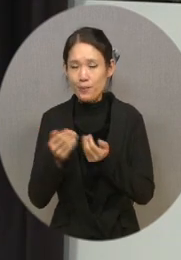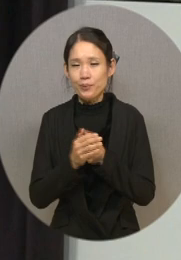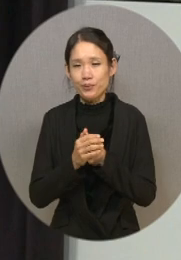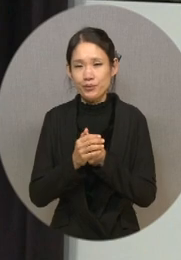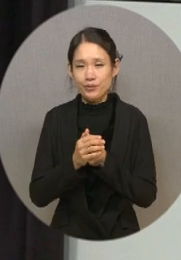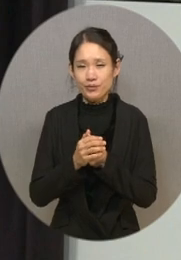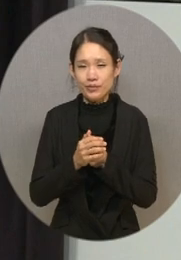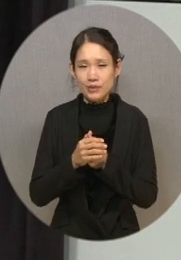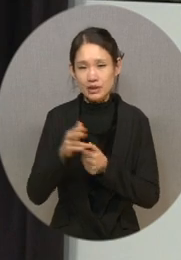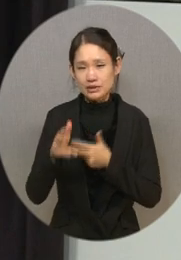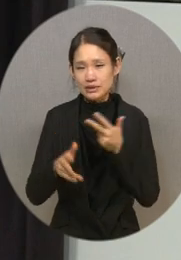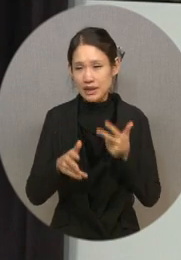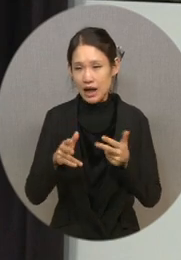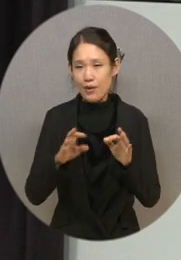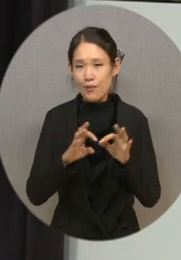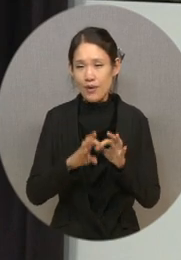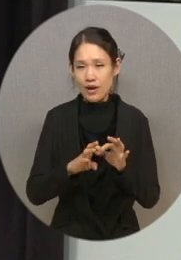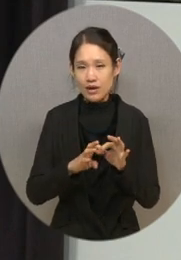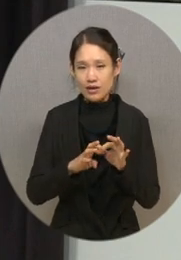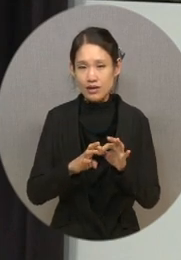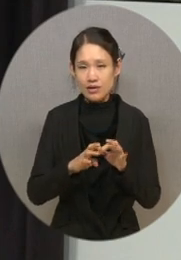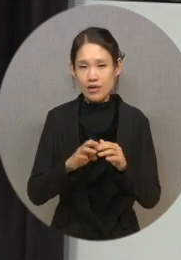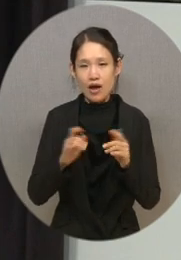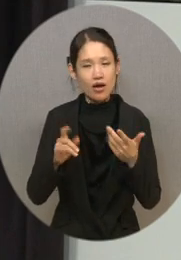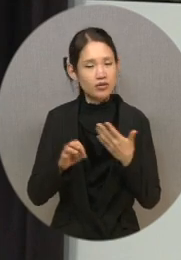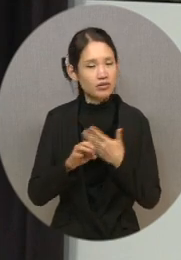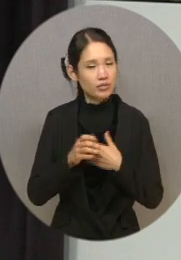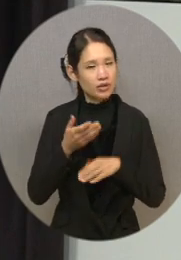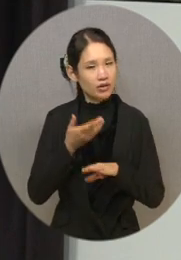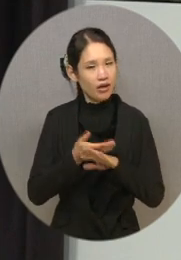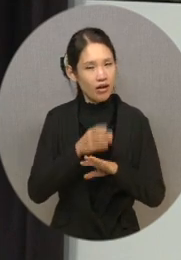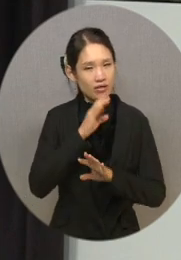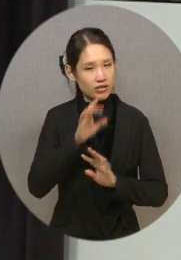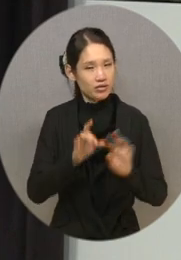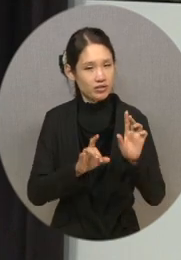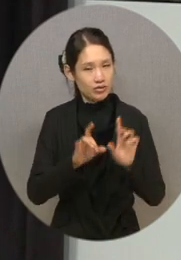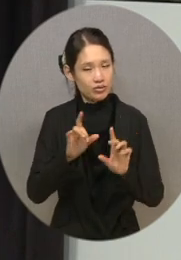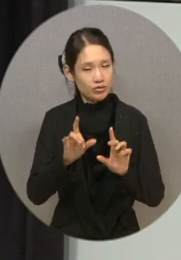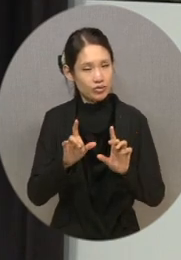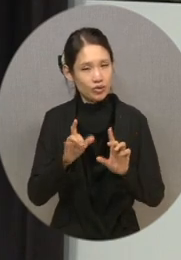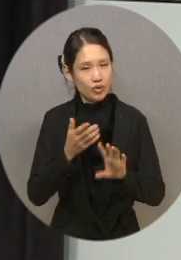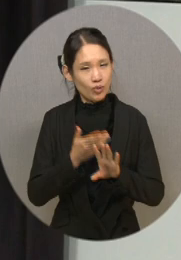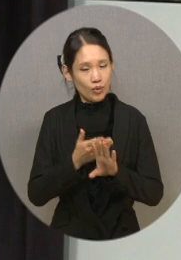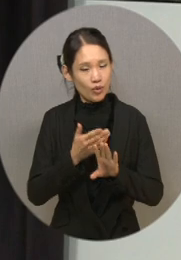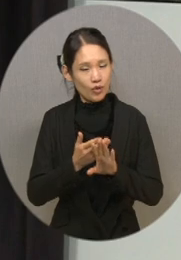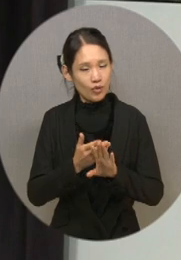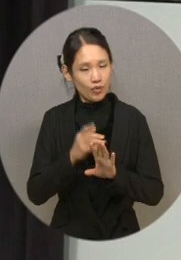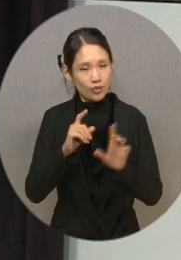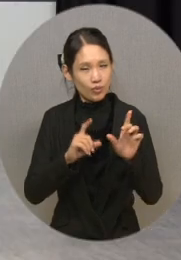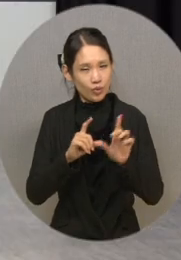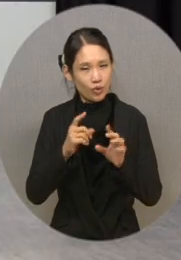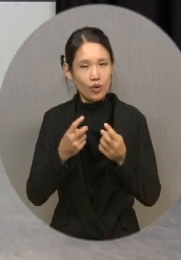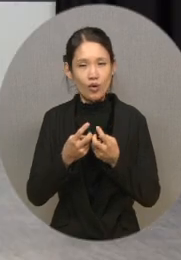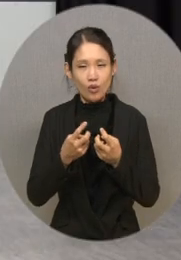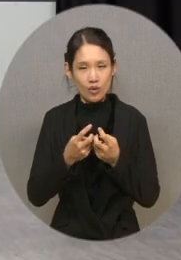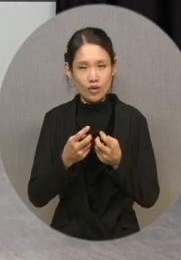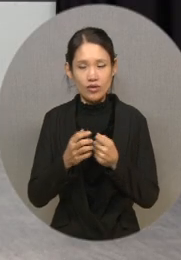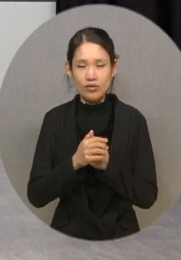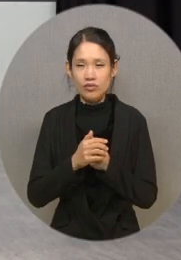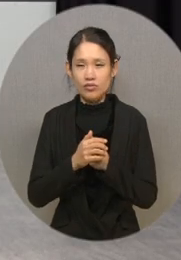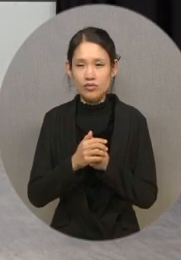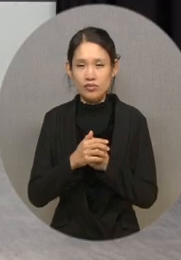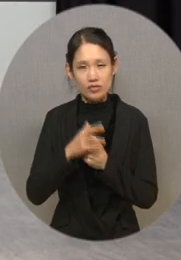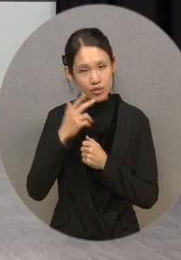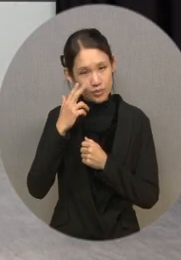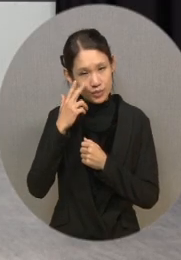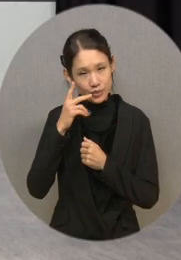사업을 일관해서 말하는 건가요? 아니면 어떤 다른 형태 것도 얘기하는 거? 그렇죠. 그러니까 미국